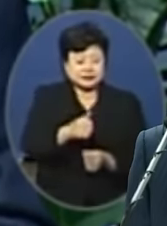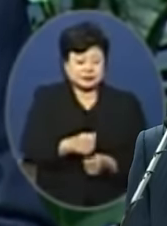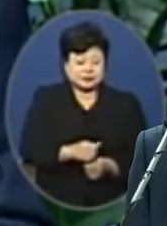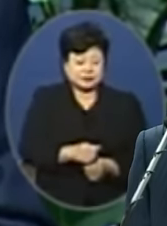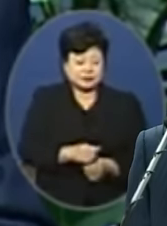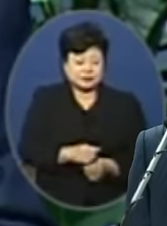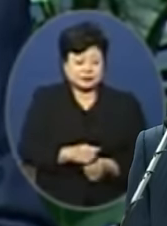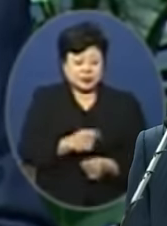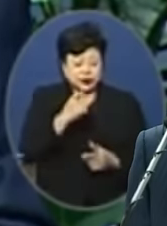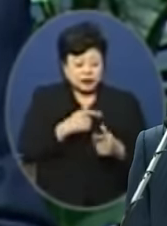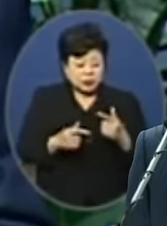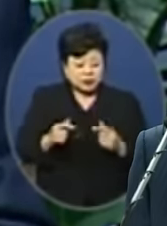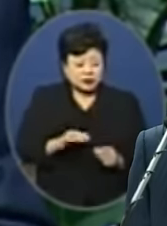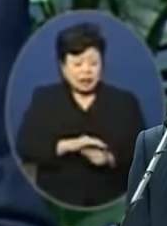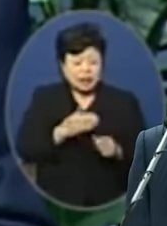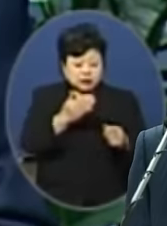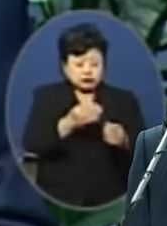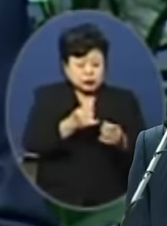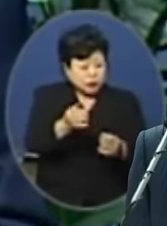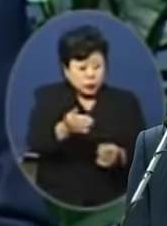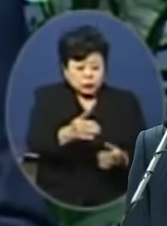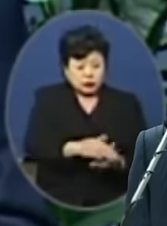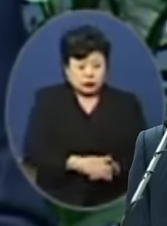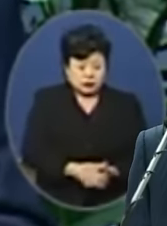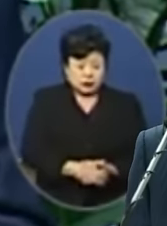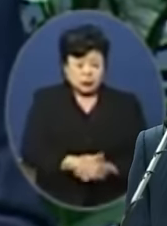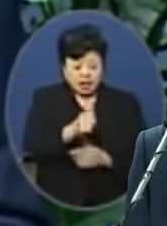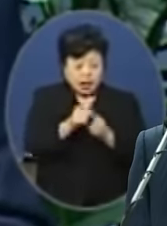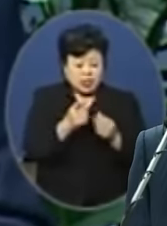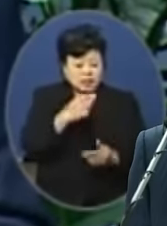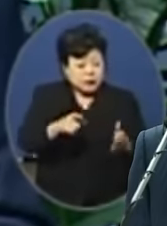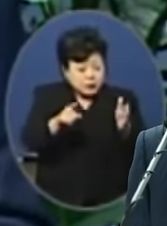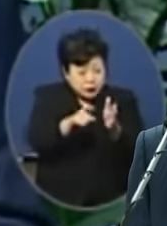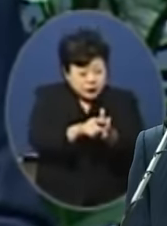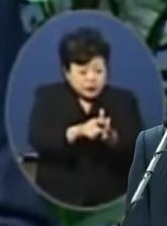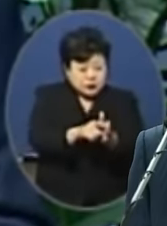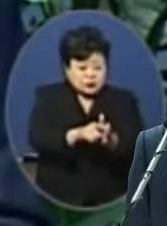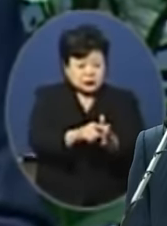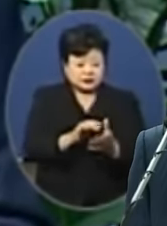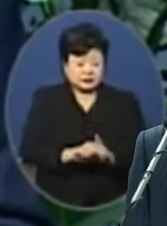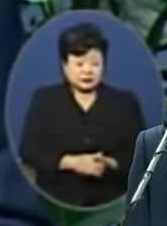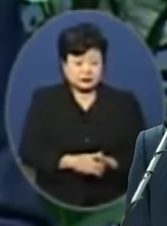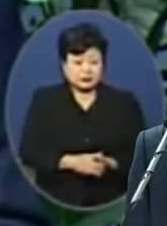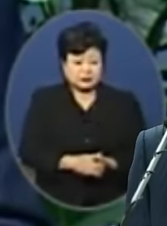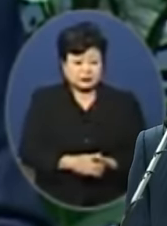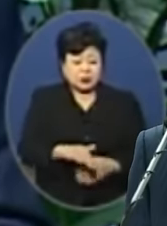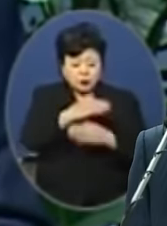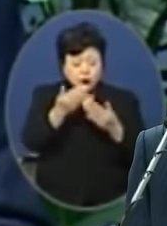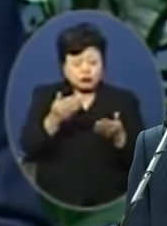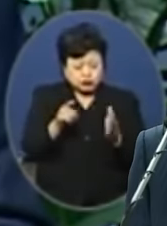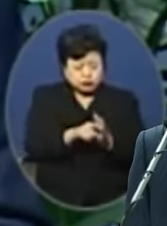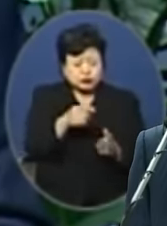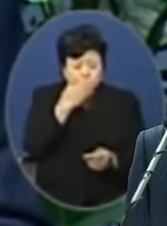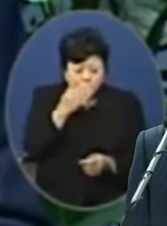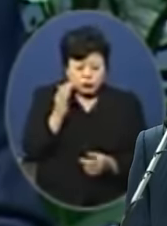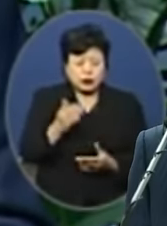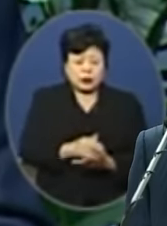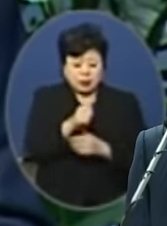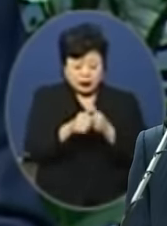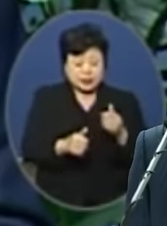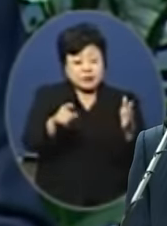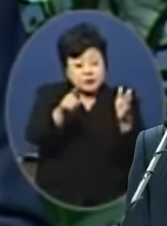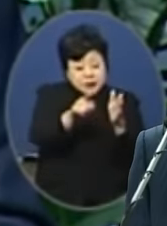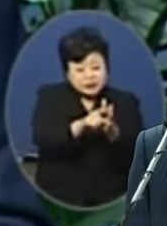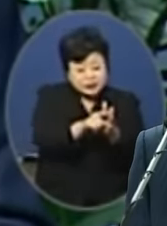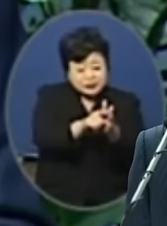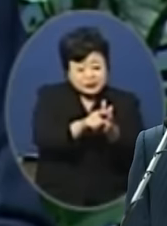하나님보다 나를 사랑해 준 사람이 어디에 있습니까? 그 하나님을 믿으라 그러는데 누가 못 믿으면 어떻게 하는 것입니까? 하나님을